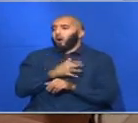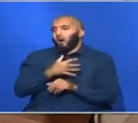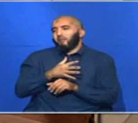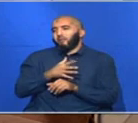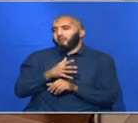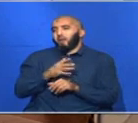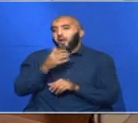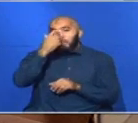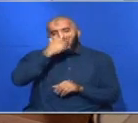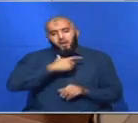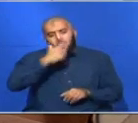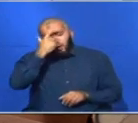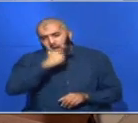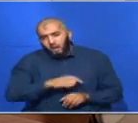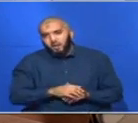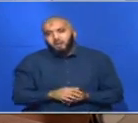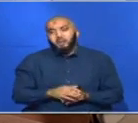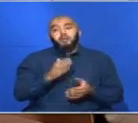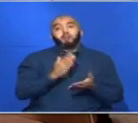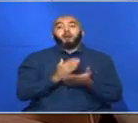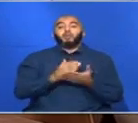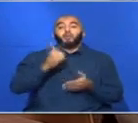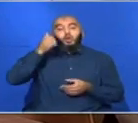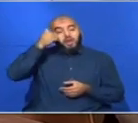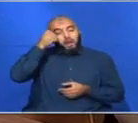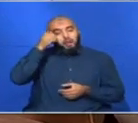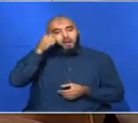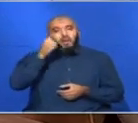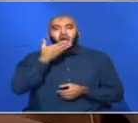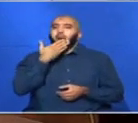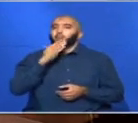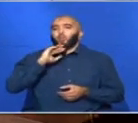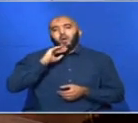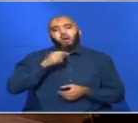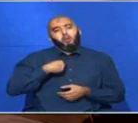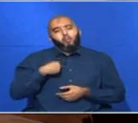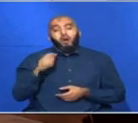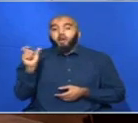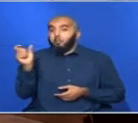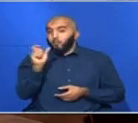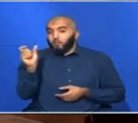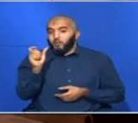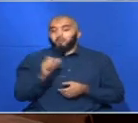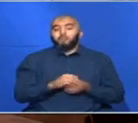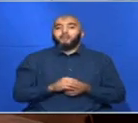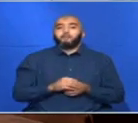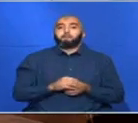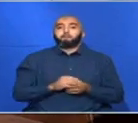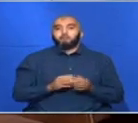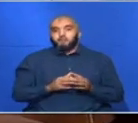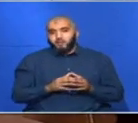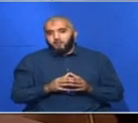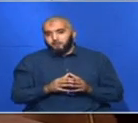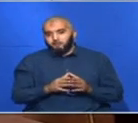دموعه انه ذكر انه يعني وفق للاسلام فاذا به فاذا بعينيه تذرفان